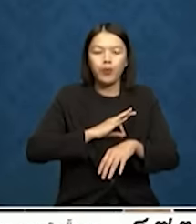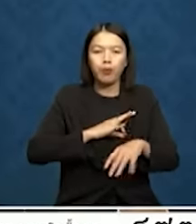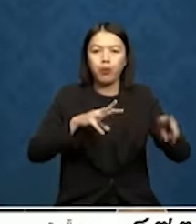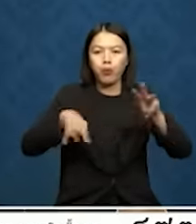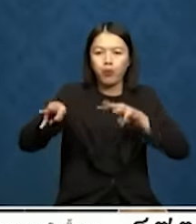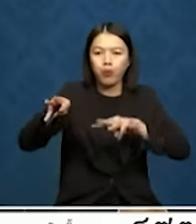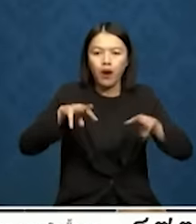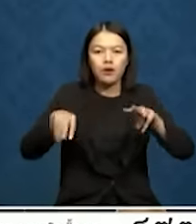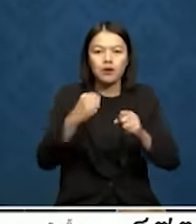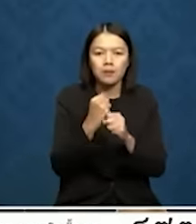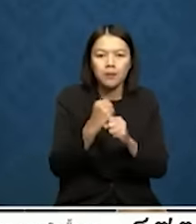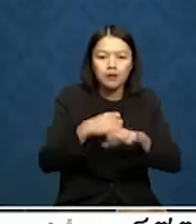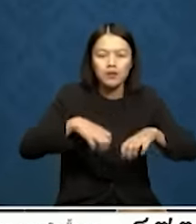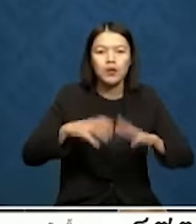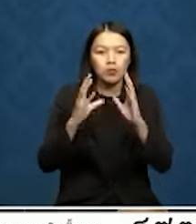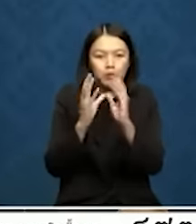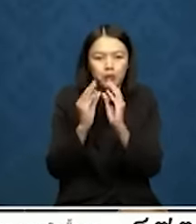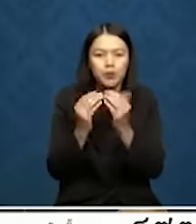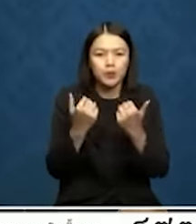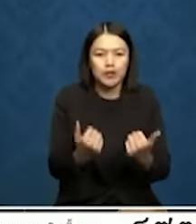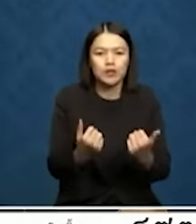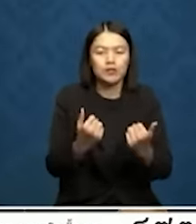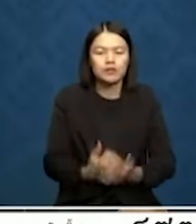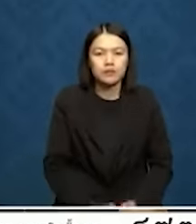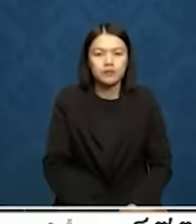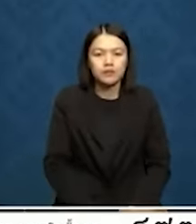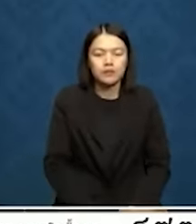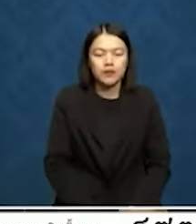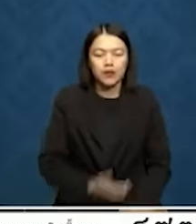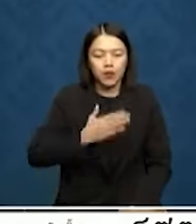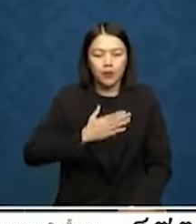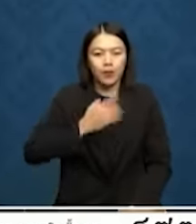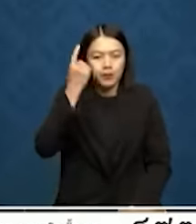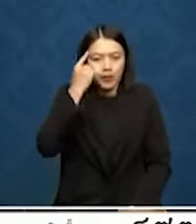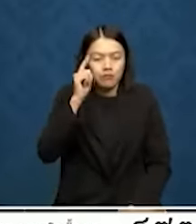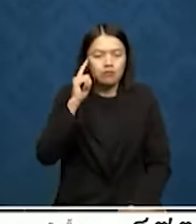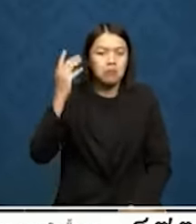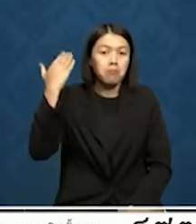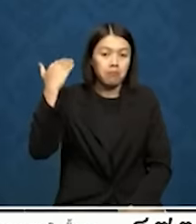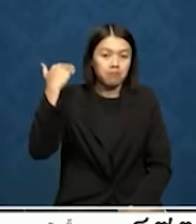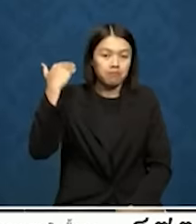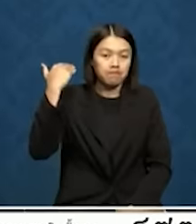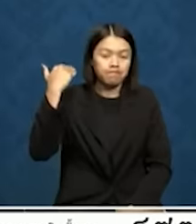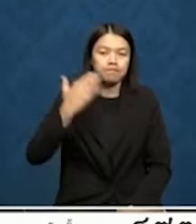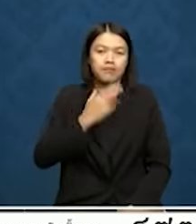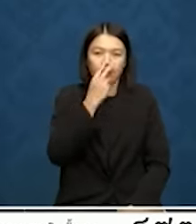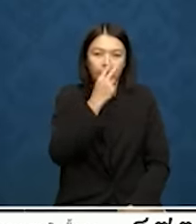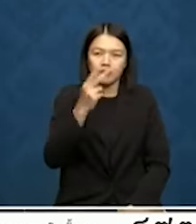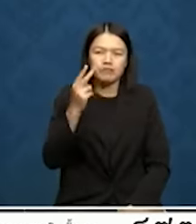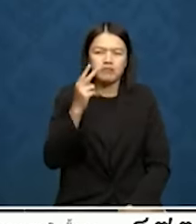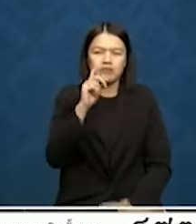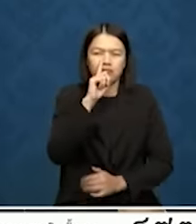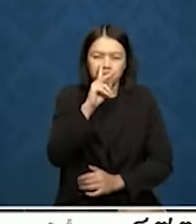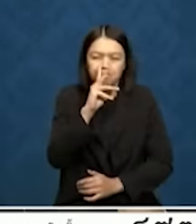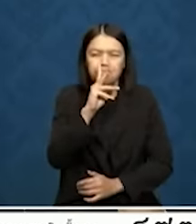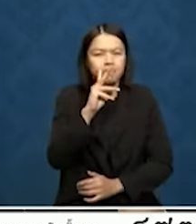ชการแผ่นดินที่เราต้องมานั่งประชุมกันในวันนี้ผมคิดว่าที่ผ่านมาเราเห็นได้ไม่กี่ครั้งนอกจ